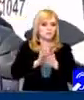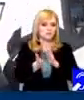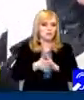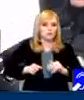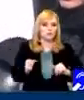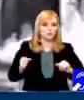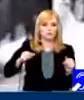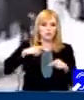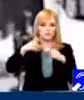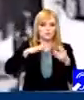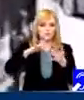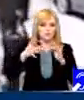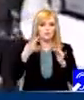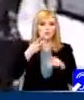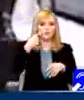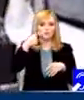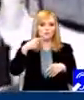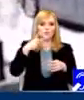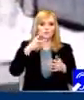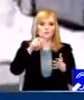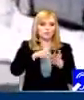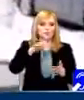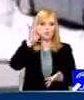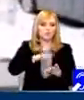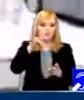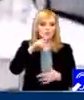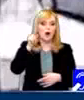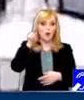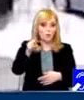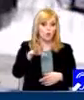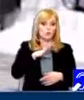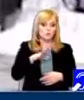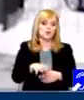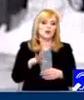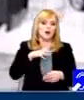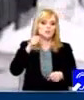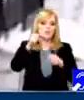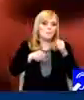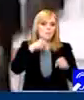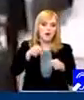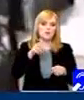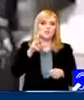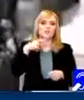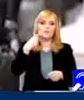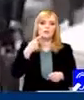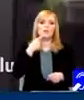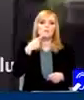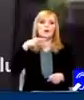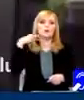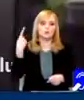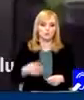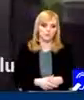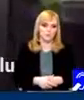socială, unde li s-a spus că trebuie să ajungă în piața Marii Adunări Naționale, pentru că acolo unioniștii îi vor bate pe vorbitorii de limbă